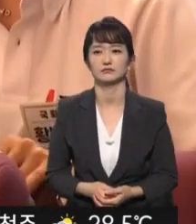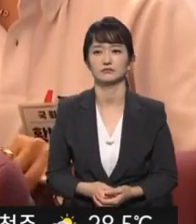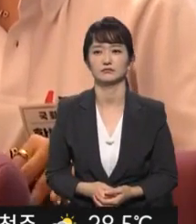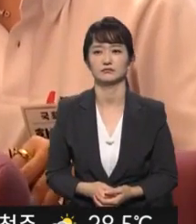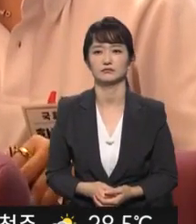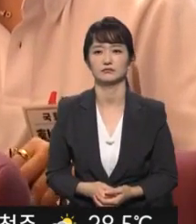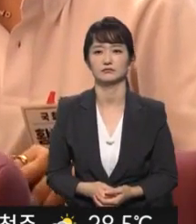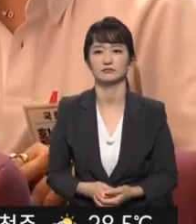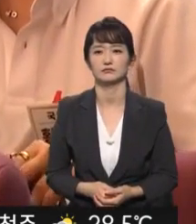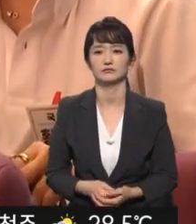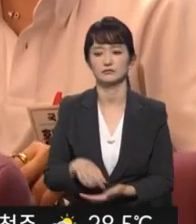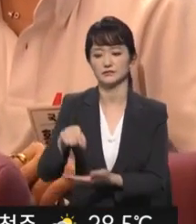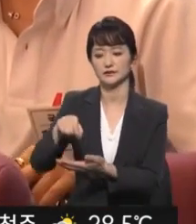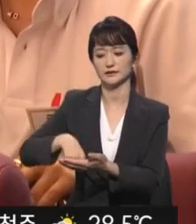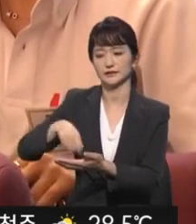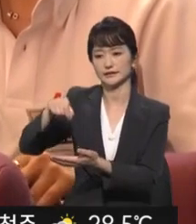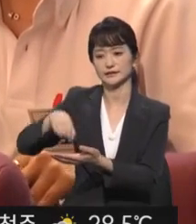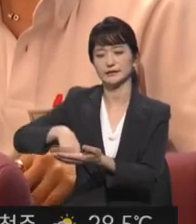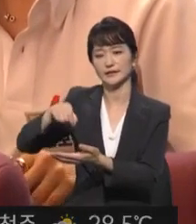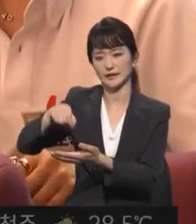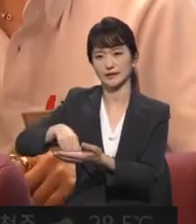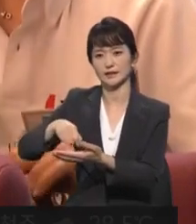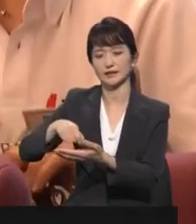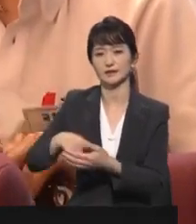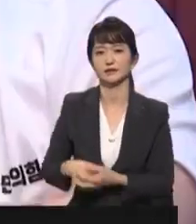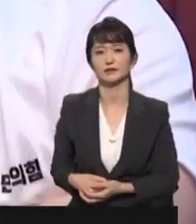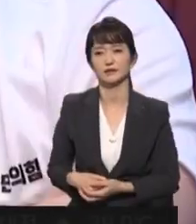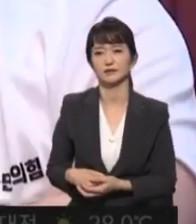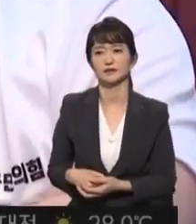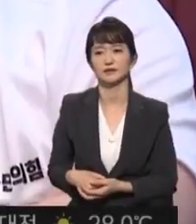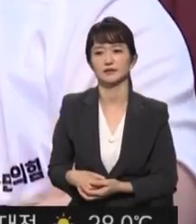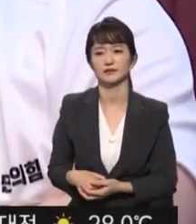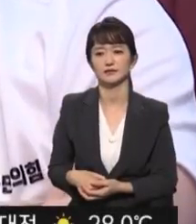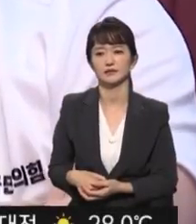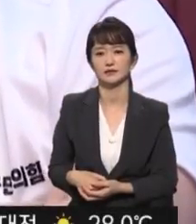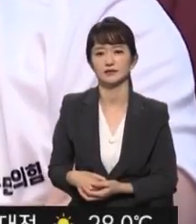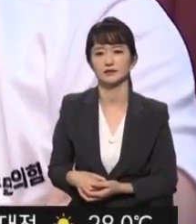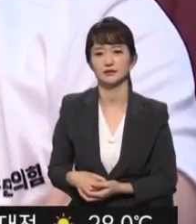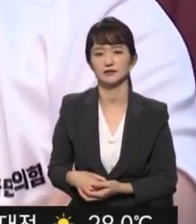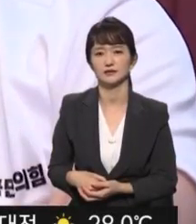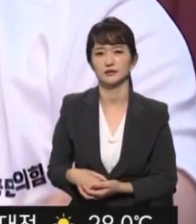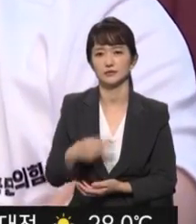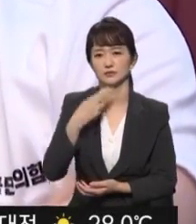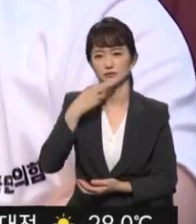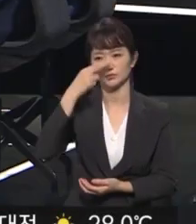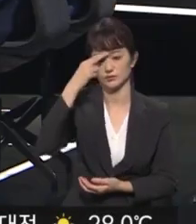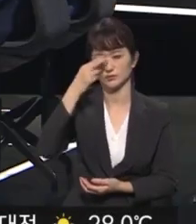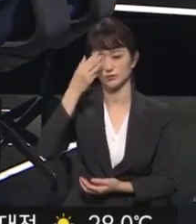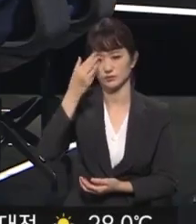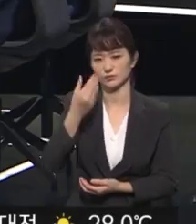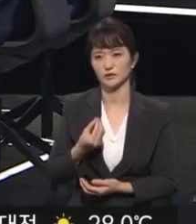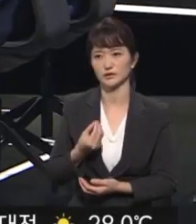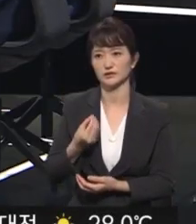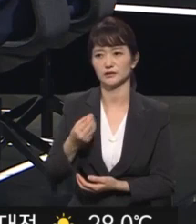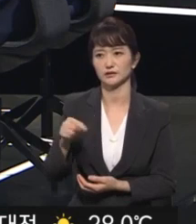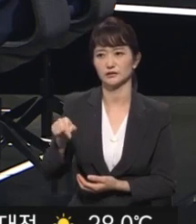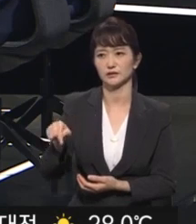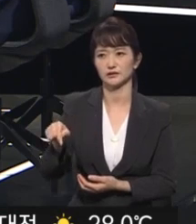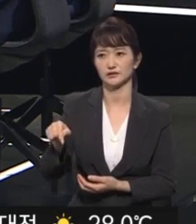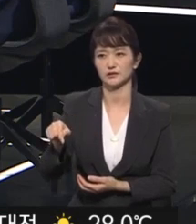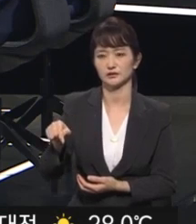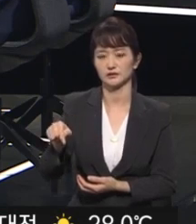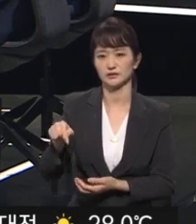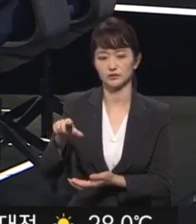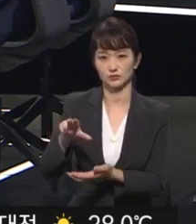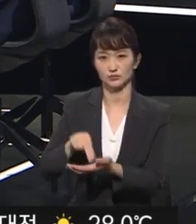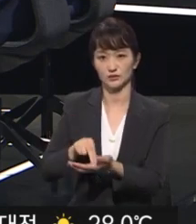보여주세요 기자들 드신 저의 기자가 꺾고 마셨다고 꺾고 마신 것 까지 문제냐 라고 썼기 때문에 빚은 것은 사실인 것을